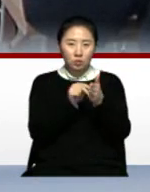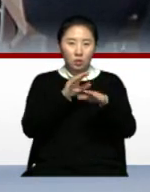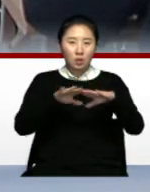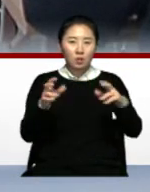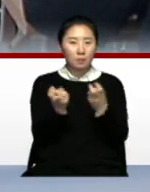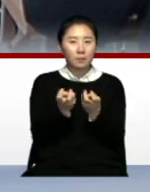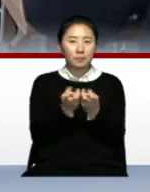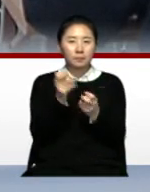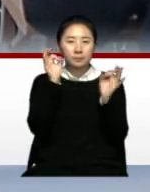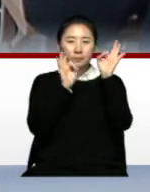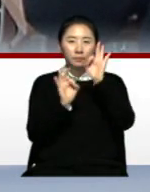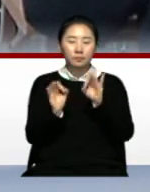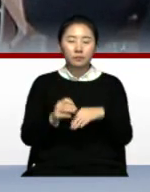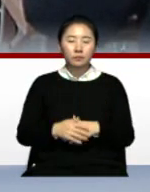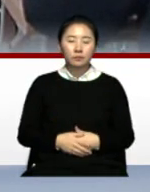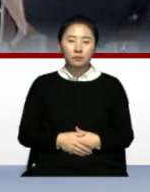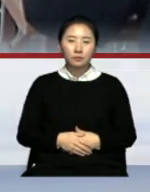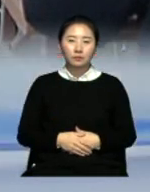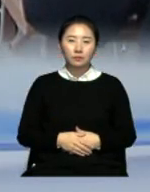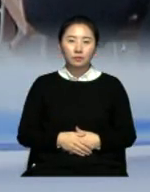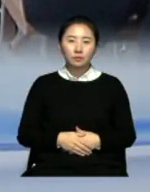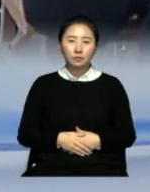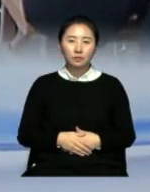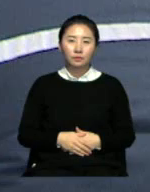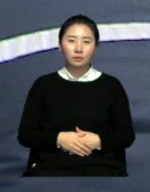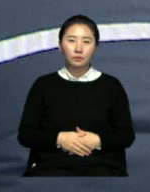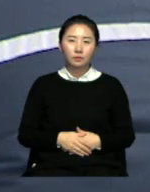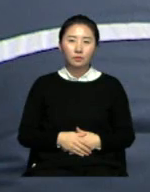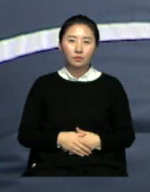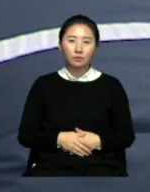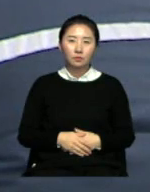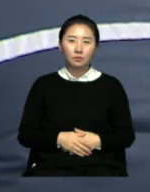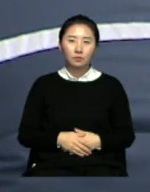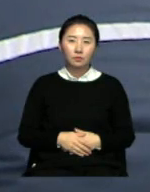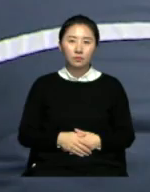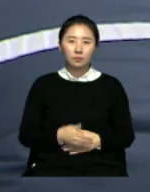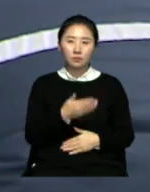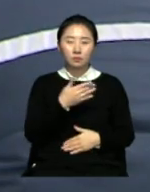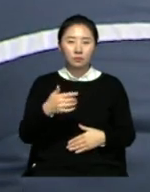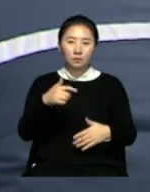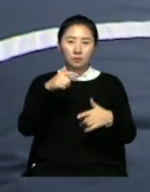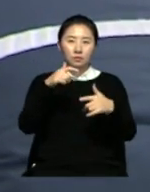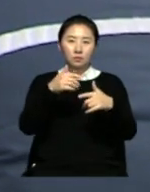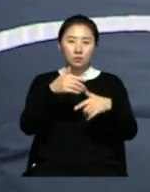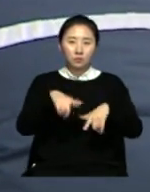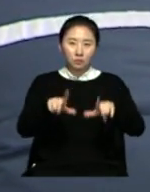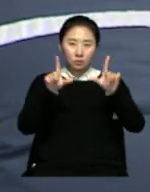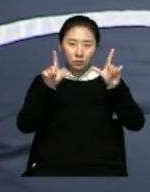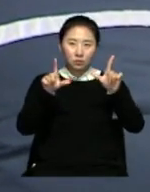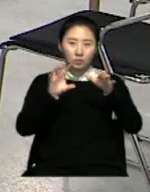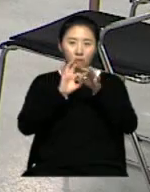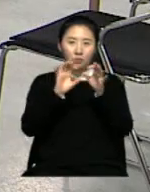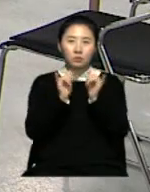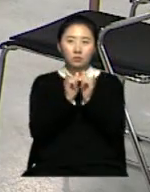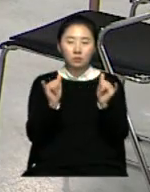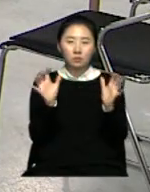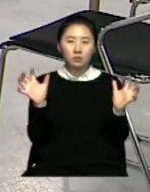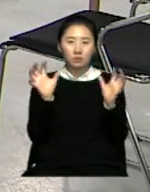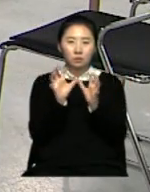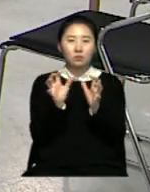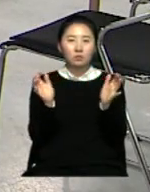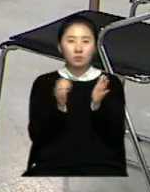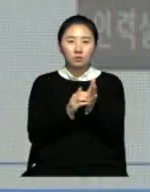해결 방안을 내놨습니다. 보도에 이재용 기자입니다. 강동구가 대형 재건축 공사장의 관계자들을 한